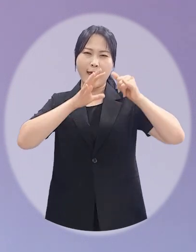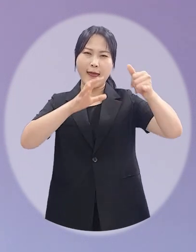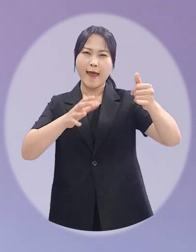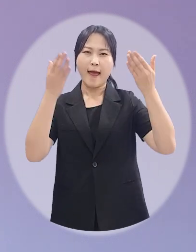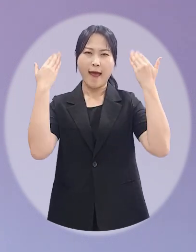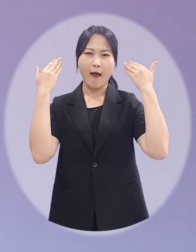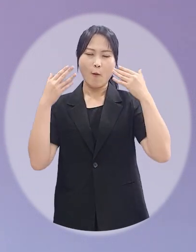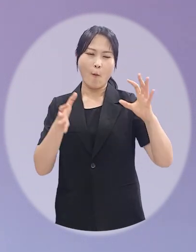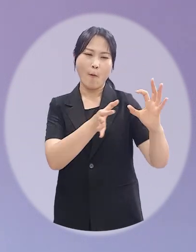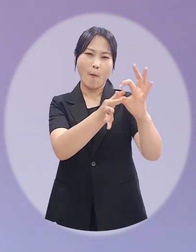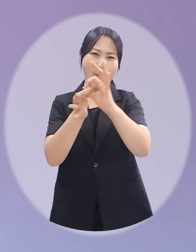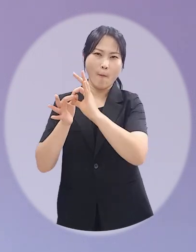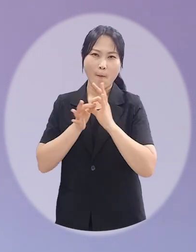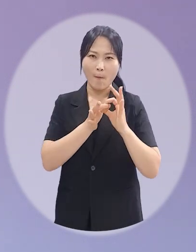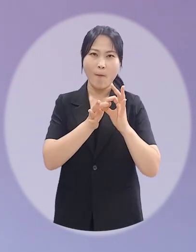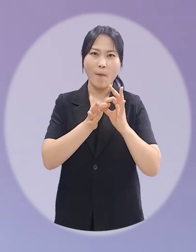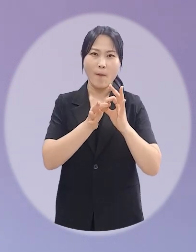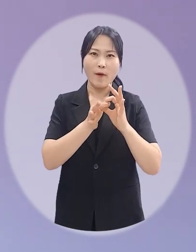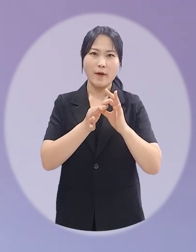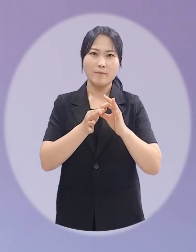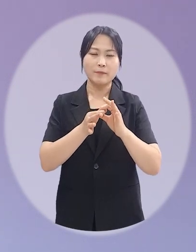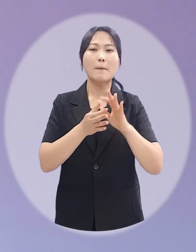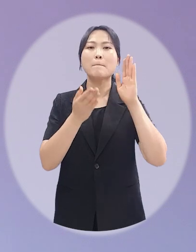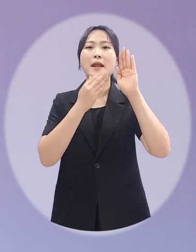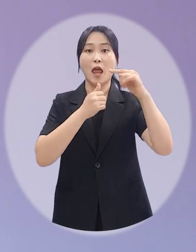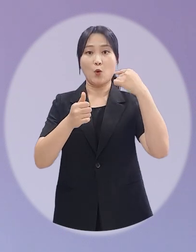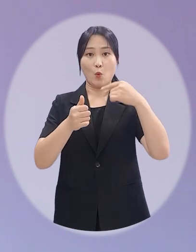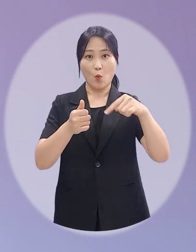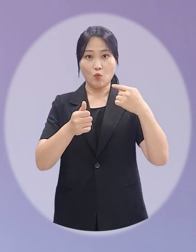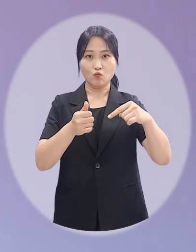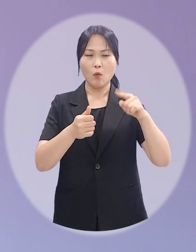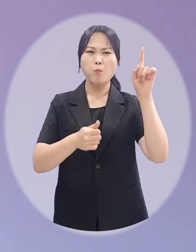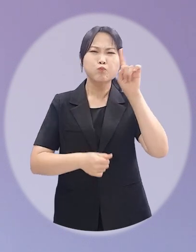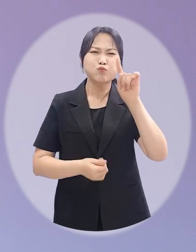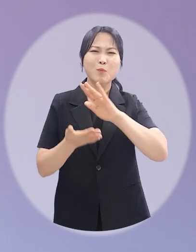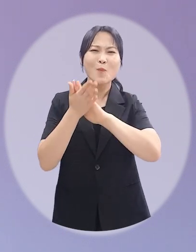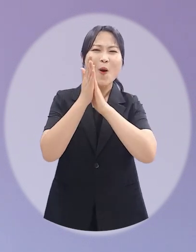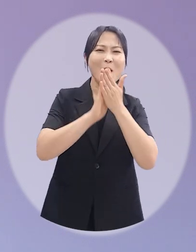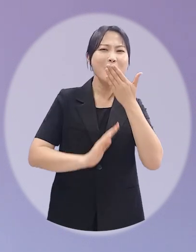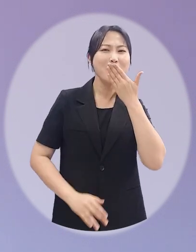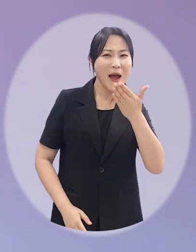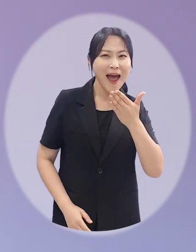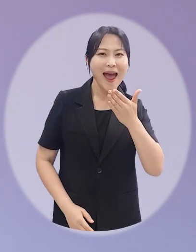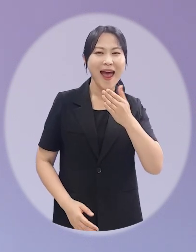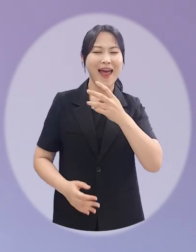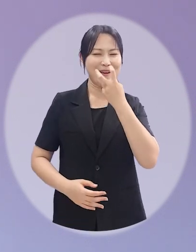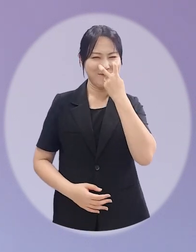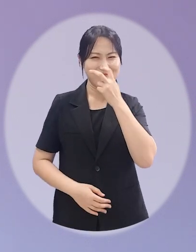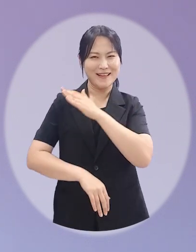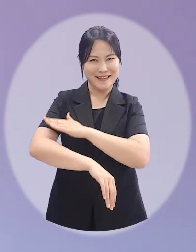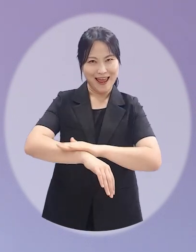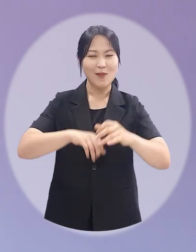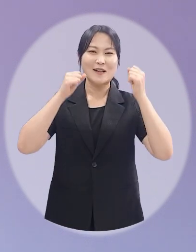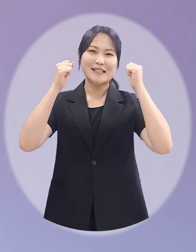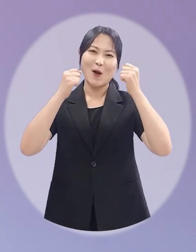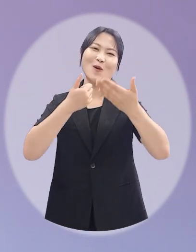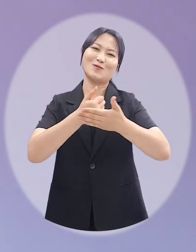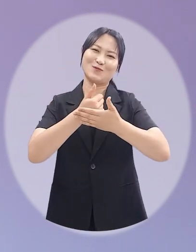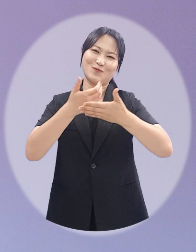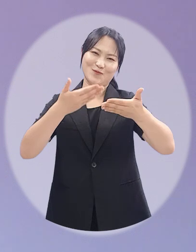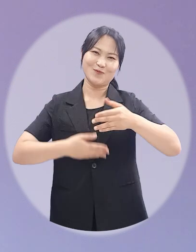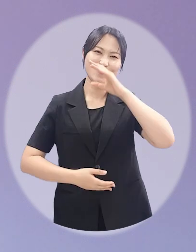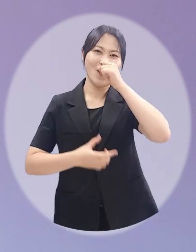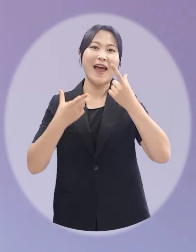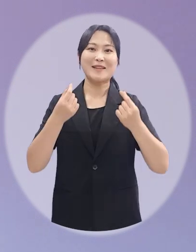세계 시민들을 잇는 세종시의 글로컬 미래교육, 어떤 변화를 보여줄지 함께 지켜봐주시고 응원 보내주시면 좋을 것